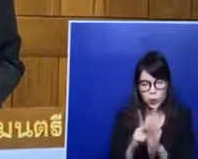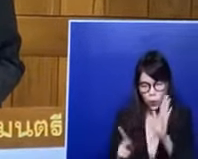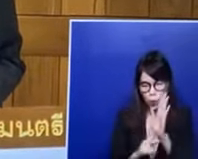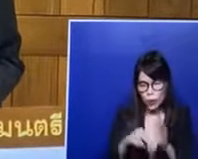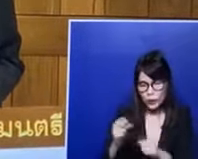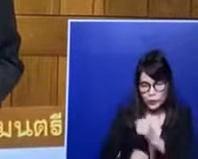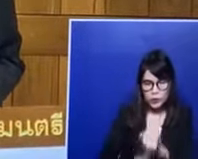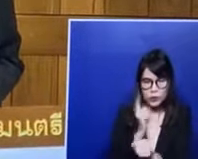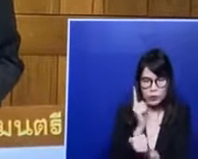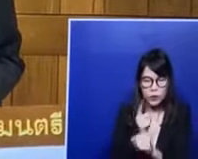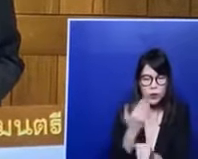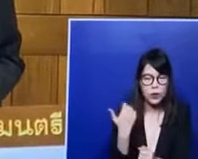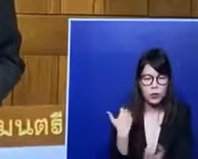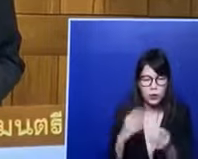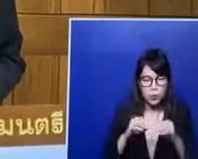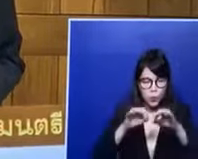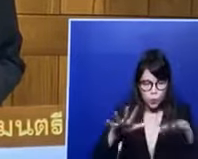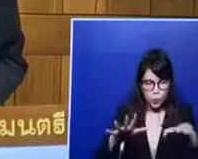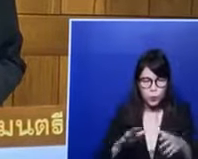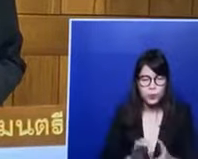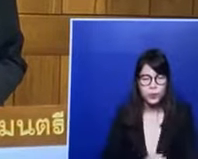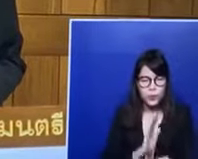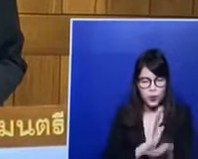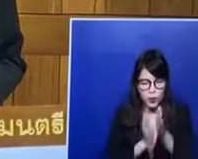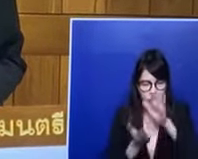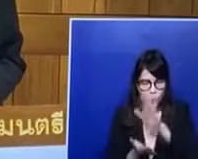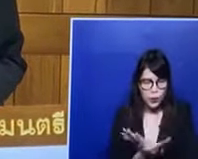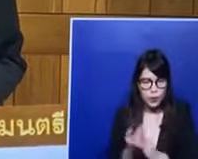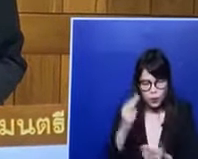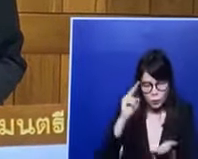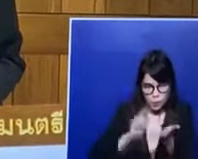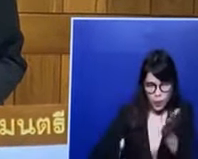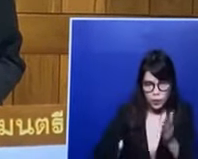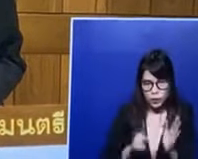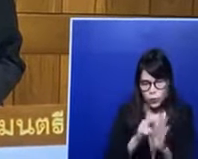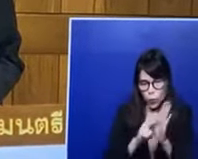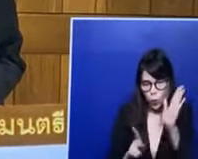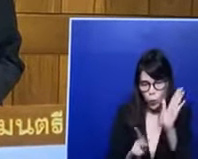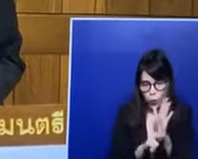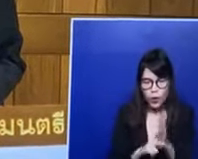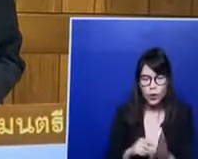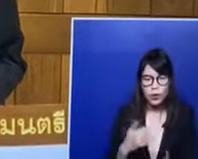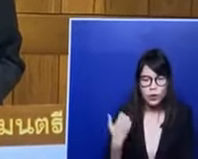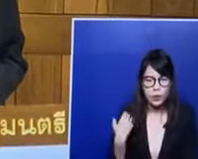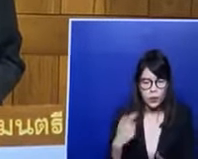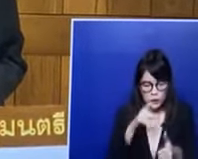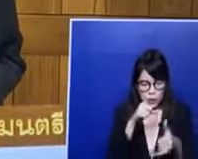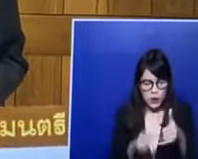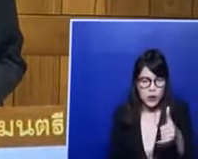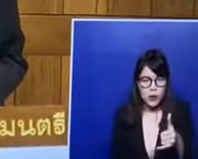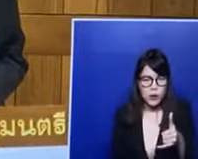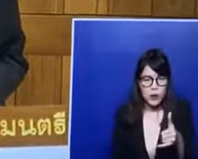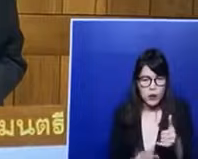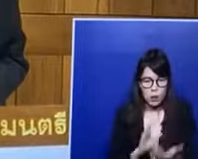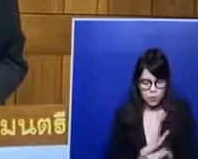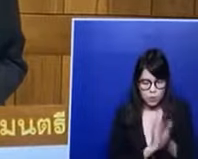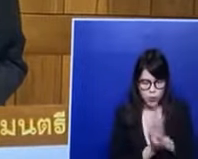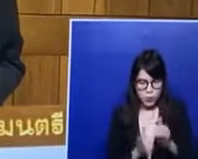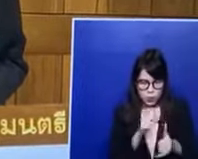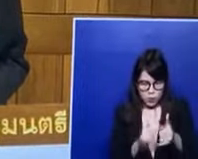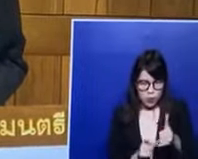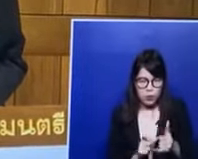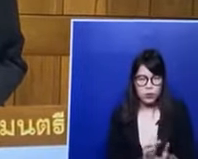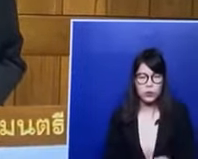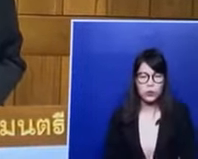ปีก็จะมีผลให้เปลี่ยนความผิดอาญาที่มีโทษปรับสถานเดียวตามกฎหมายหลายฉบับเป็นโทษปรับเป็นพินัยนะครับสิ่งที่เราไปนั้นเ